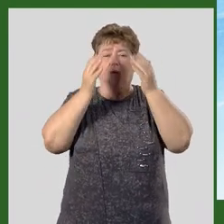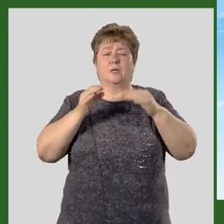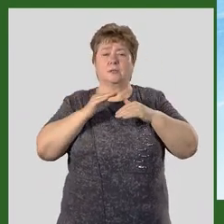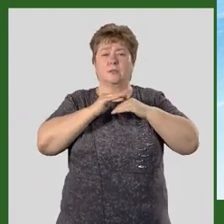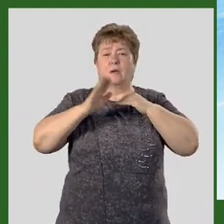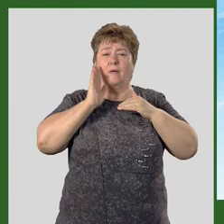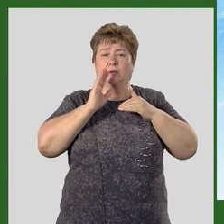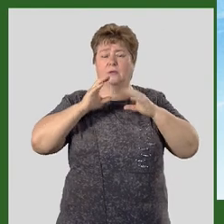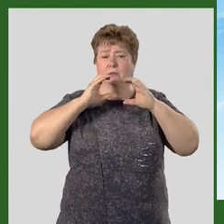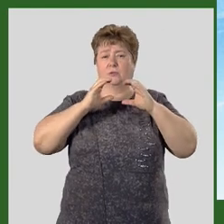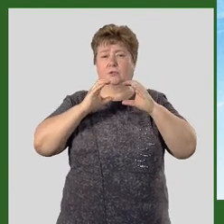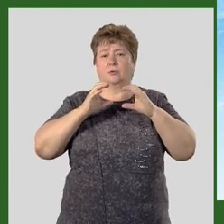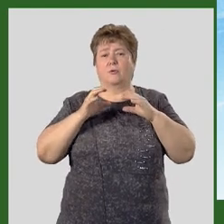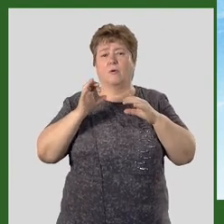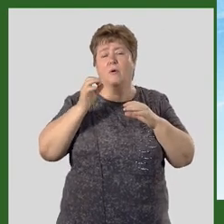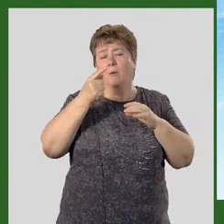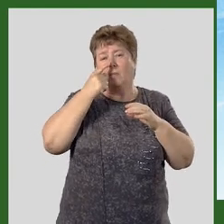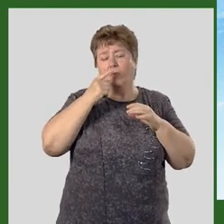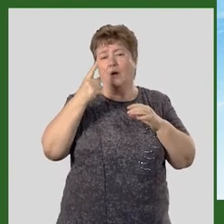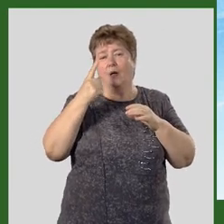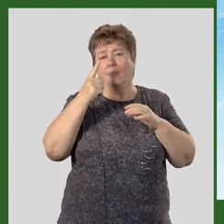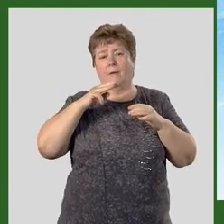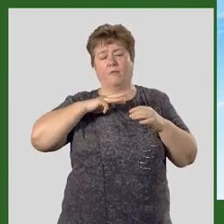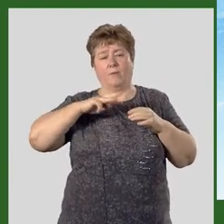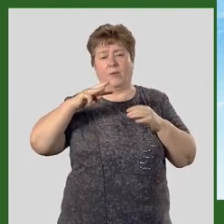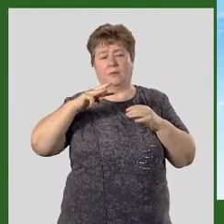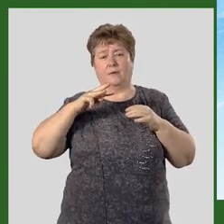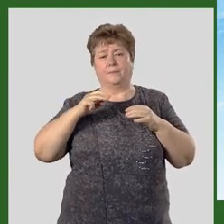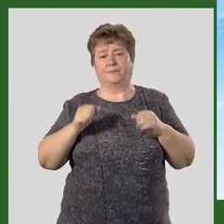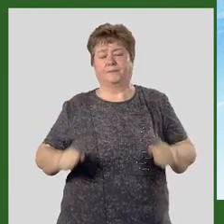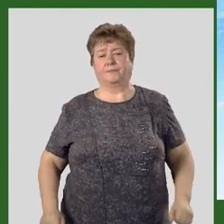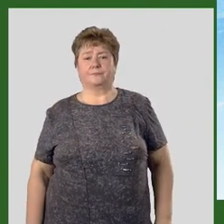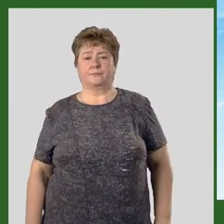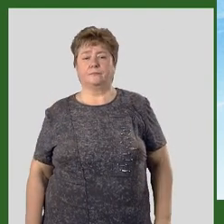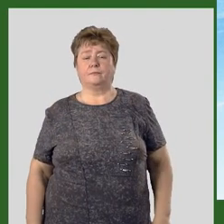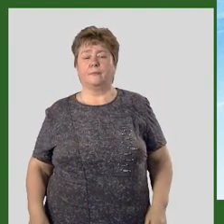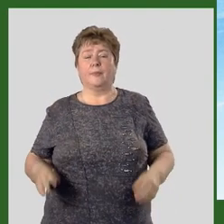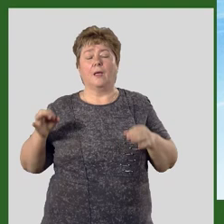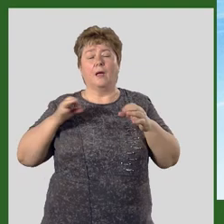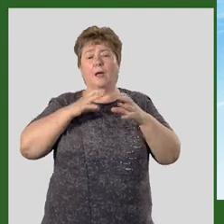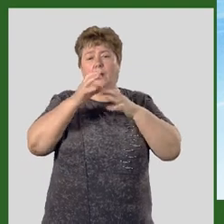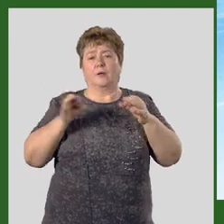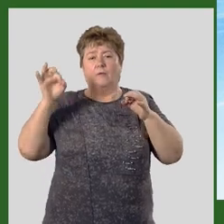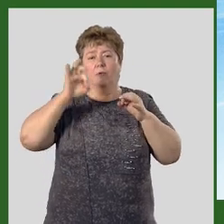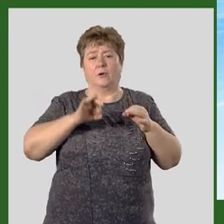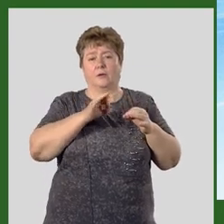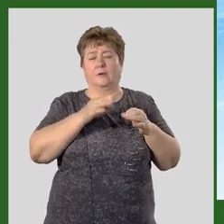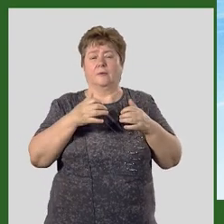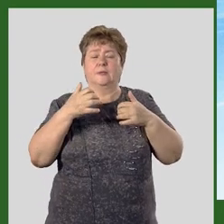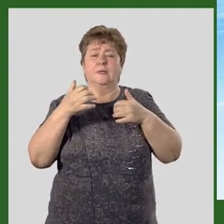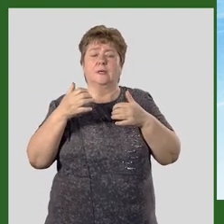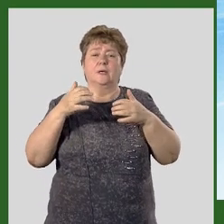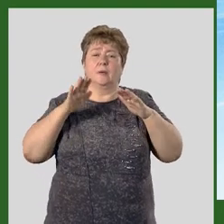воды толщиной около 1 метра. Мировой океан –